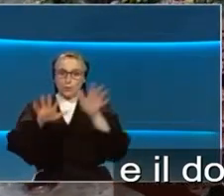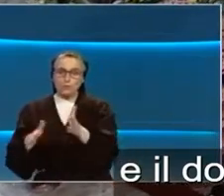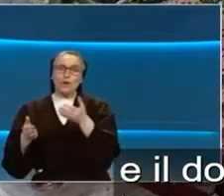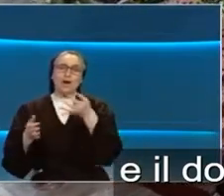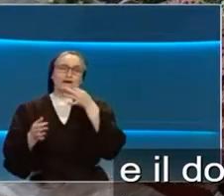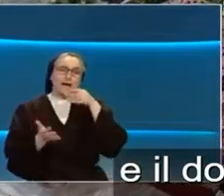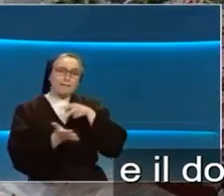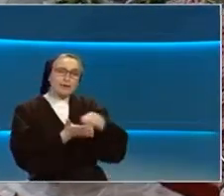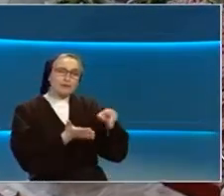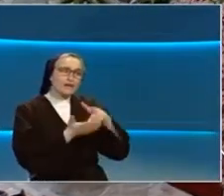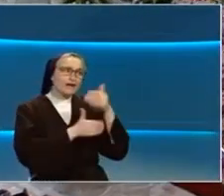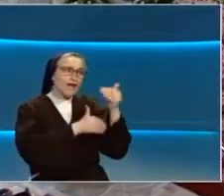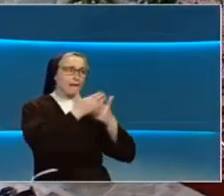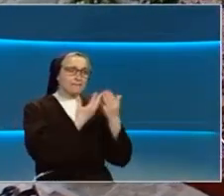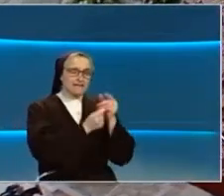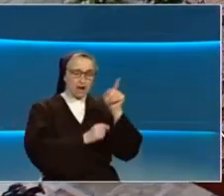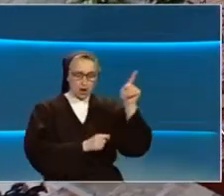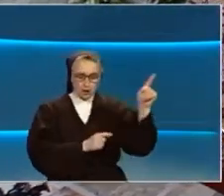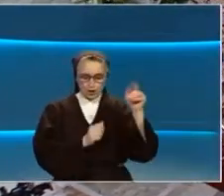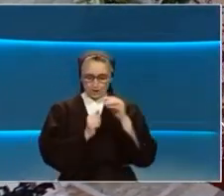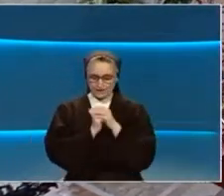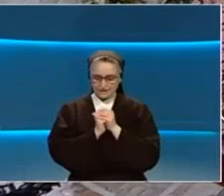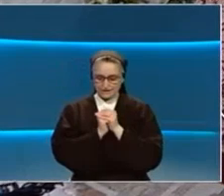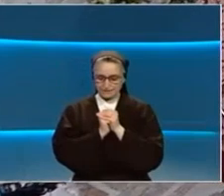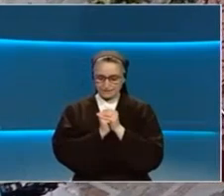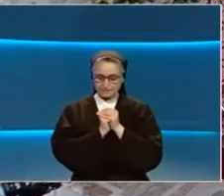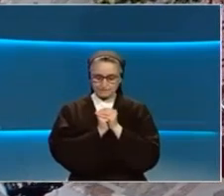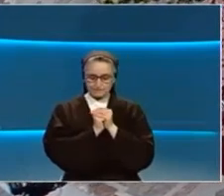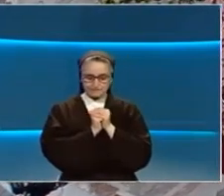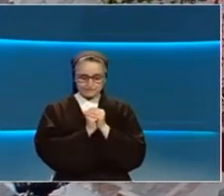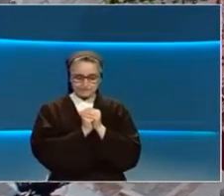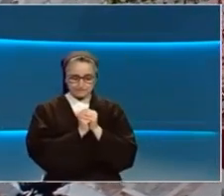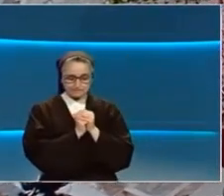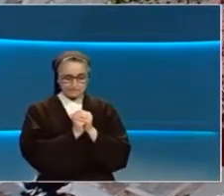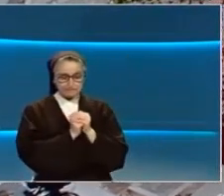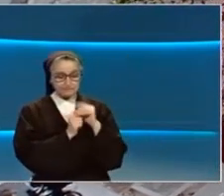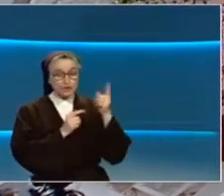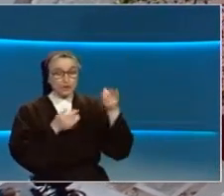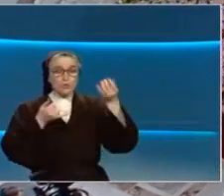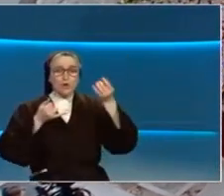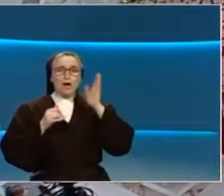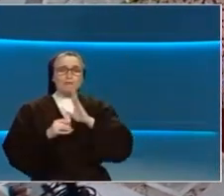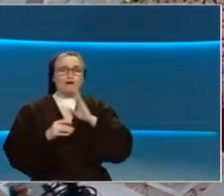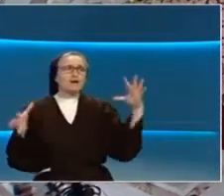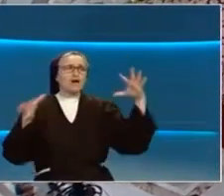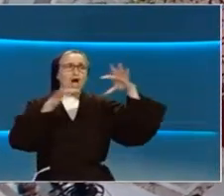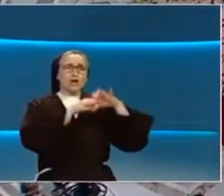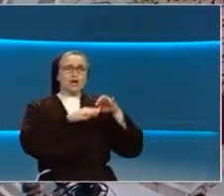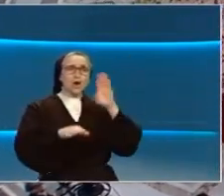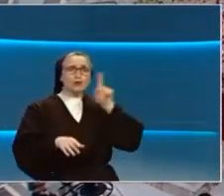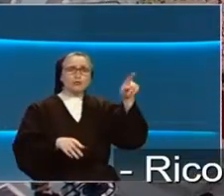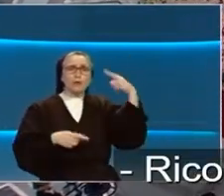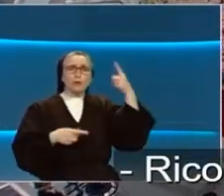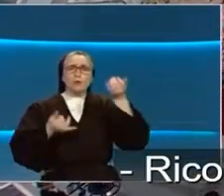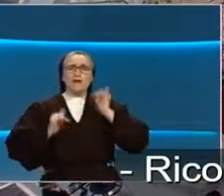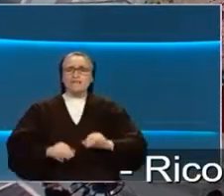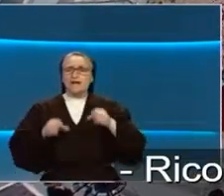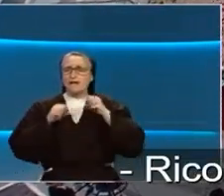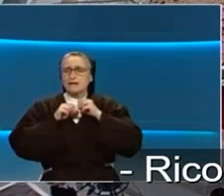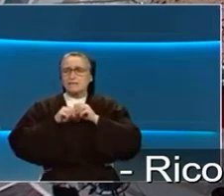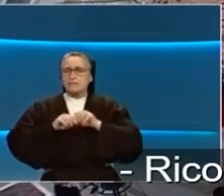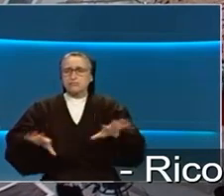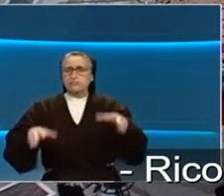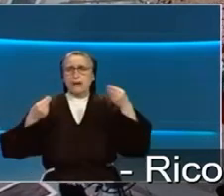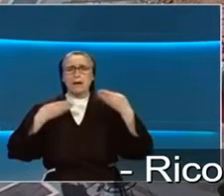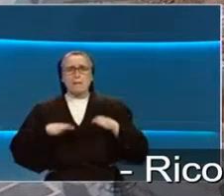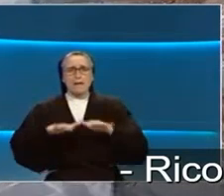semper procedant. Omnes filios tuos ubiques dispersos, tibi clemens pater